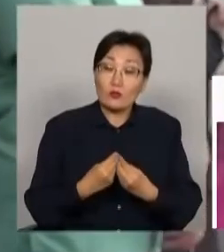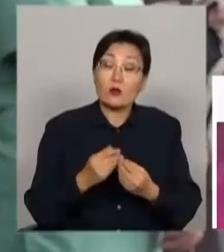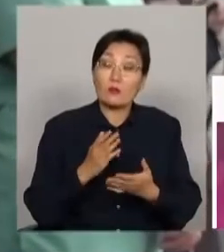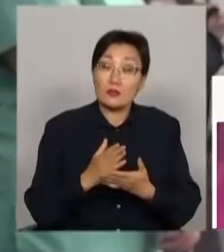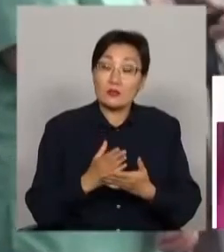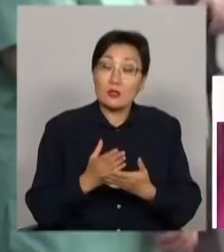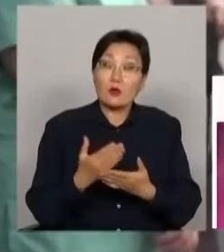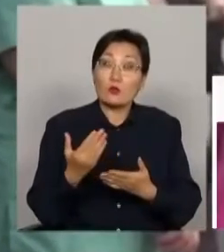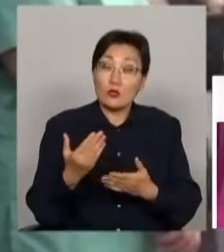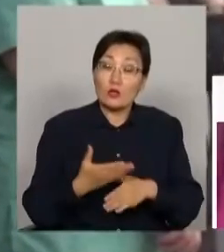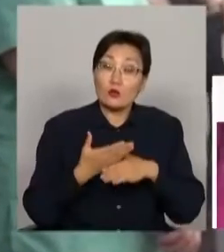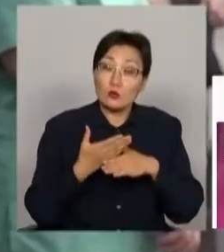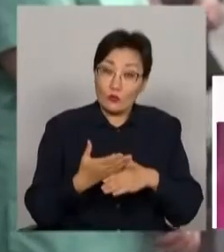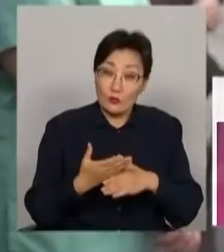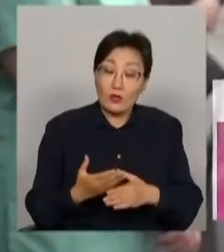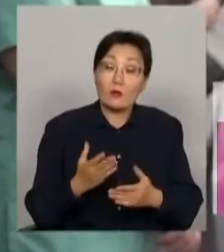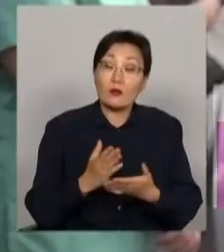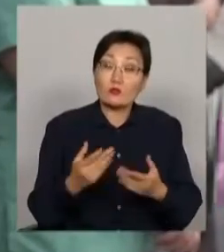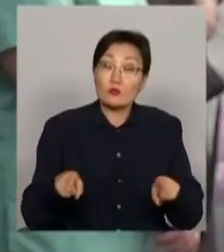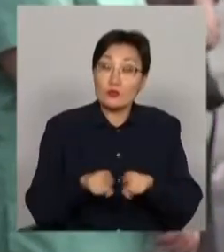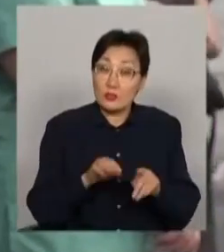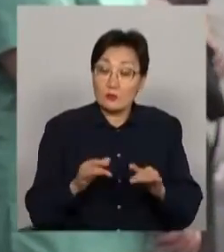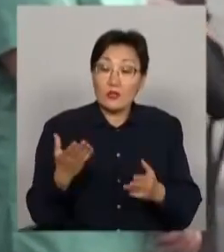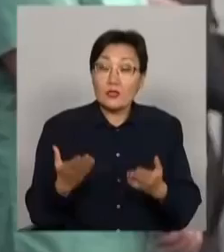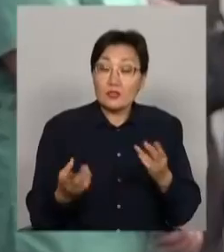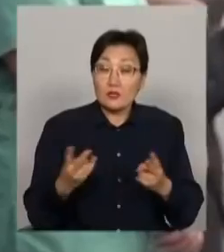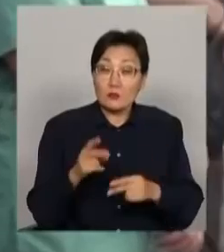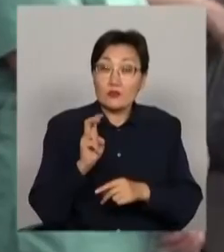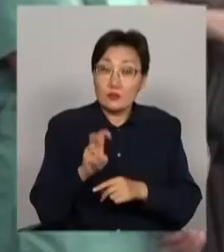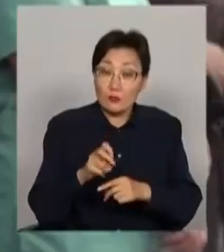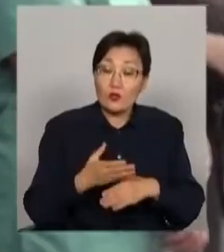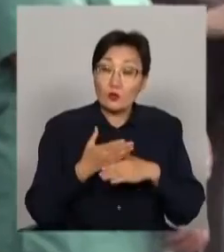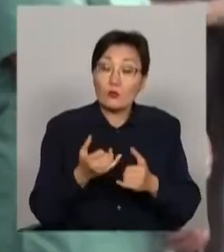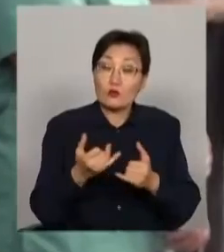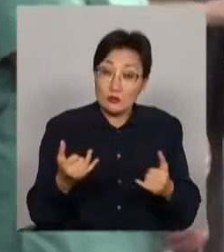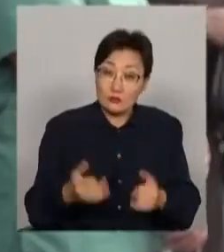отбасылар бар, оларға да көмегін тигізеді. Өздері керекті болса барып сол жерге көмектерін көрсетеді.